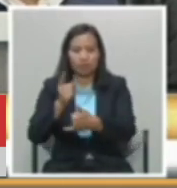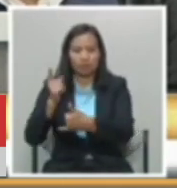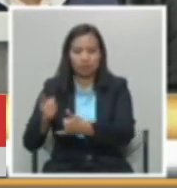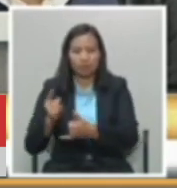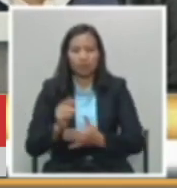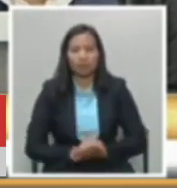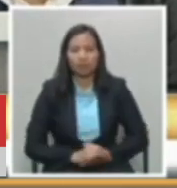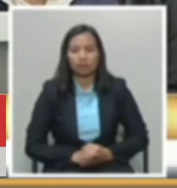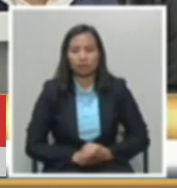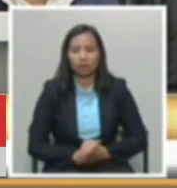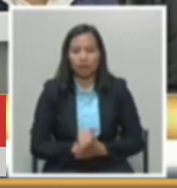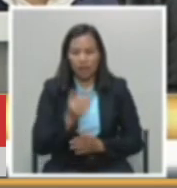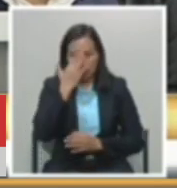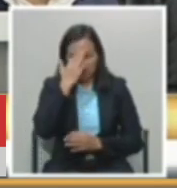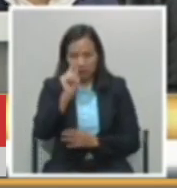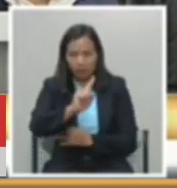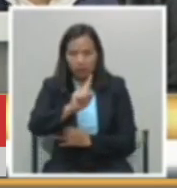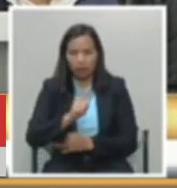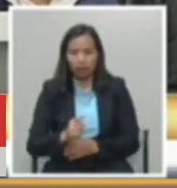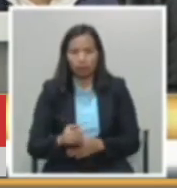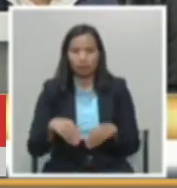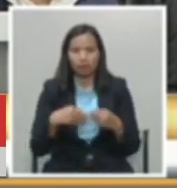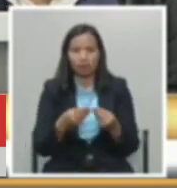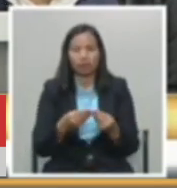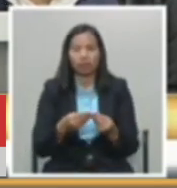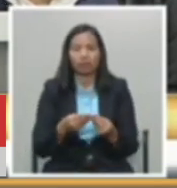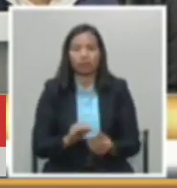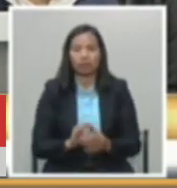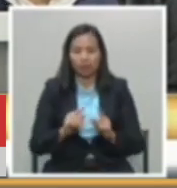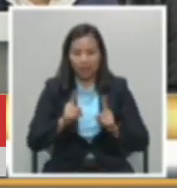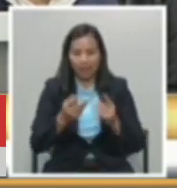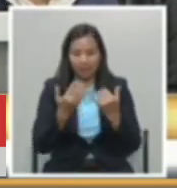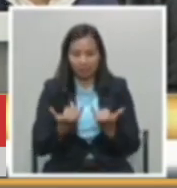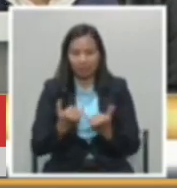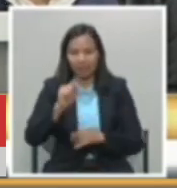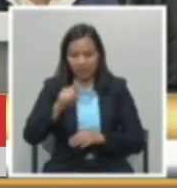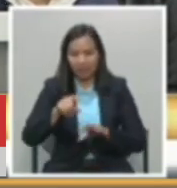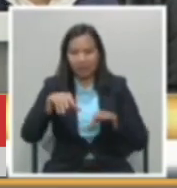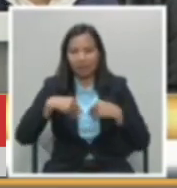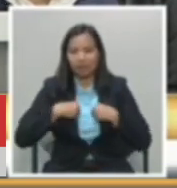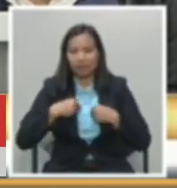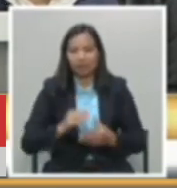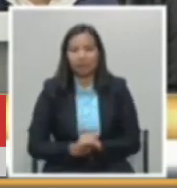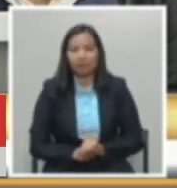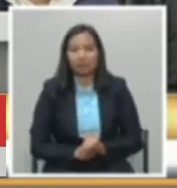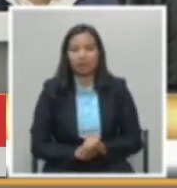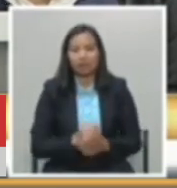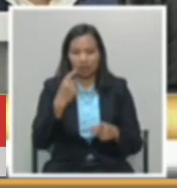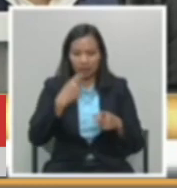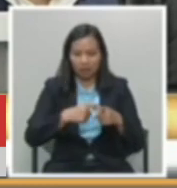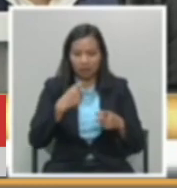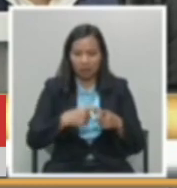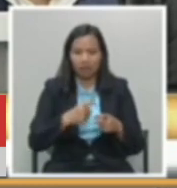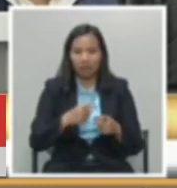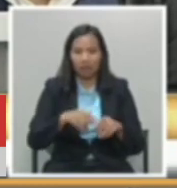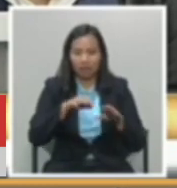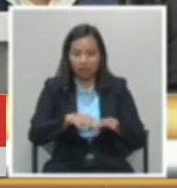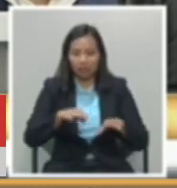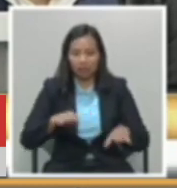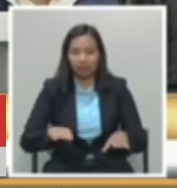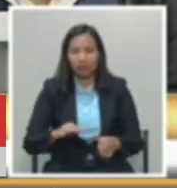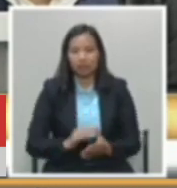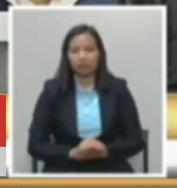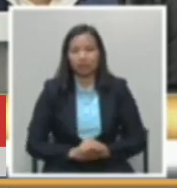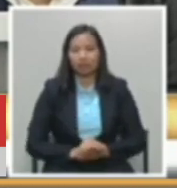ปิดทำไมจะไปให้ท้ายเด็กอันอย่างนู้นอย่างนี้แต่วันนี้เราต้องยอมรับนะคะว่าเป็นไปยากที่เราจะบอกเด็กว่าโนเซก